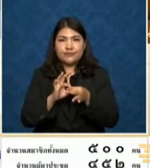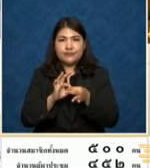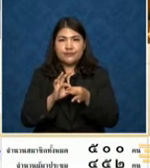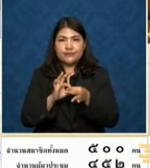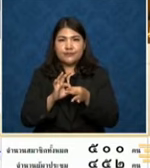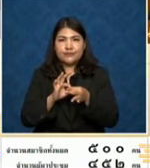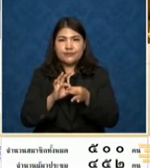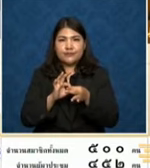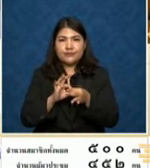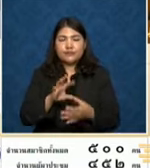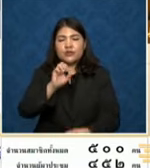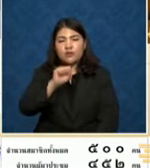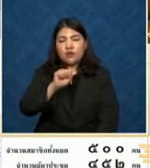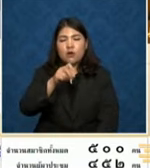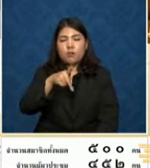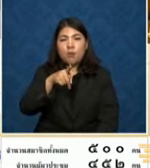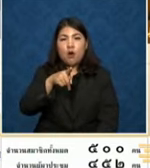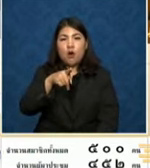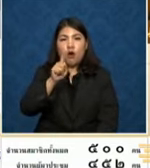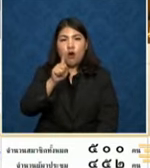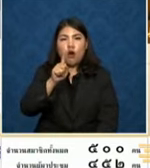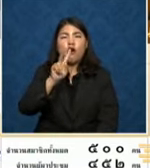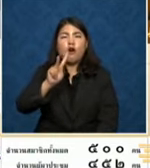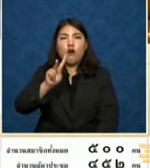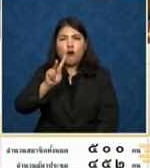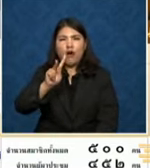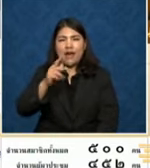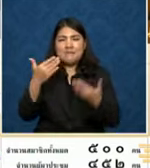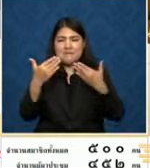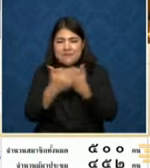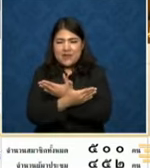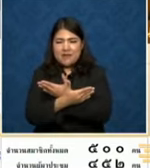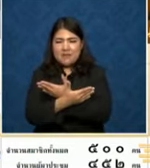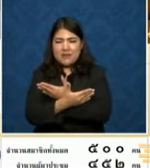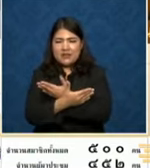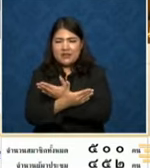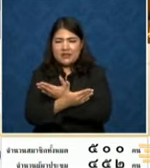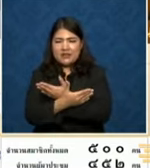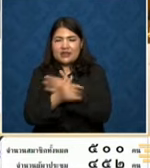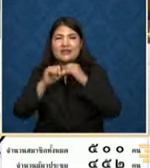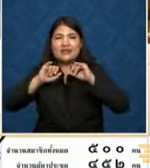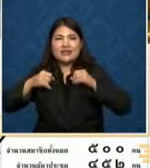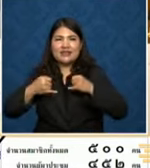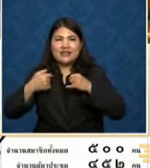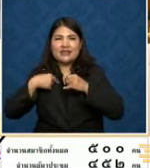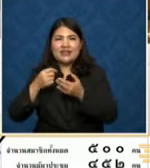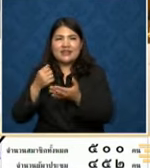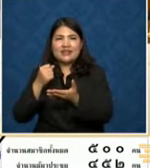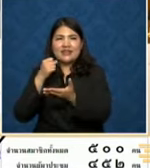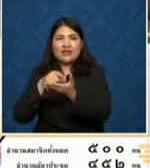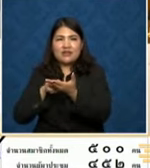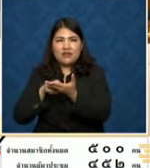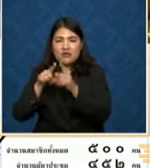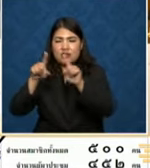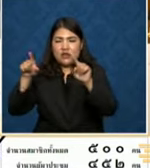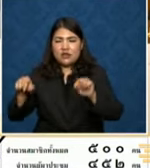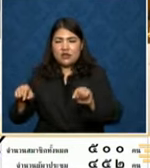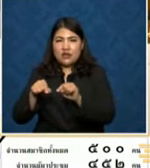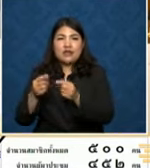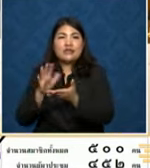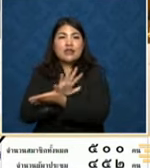สปก. 4-01 ให้เป็นโฉนดนะครับผู้อภิปรายสักครู่อภิปรายแต่ท่านไม่อยู่แล้วแต่ผมก็จะขอใช้เว